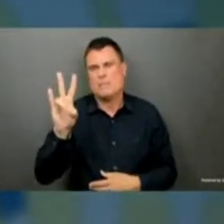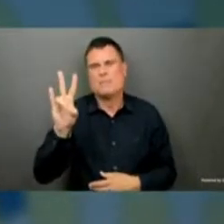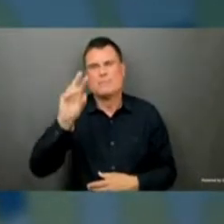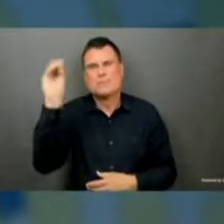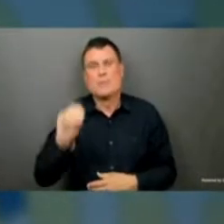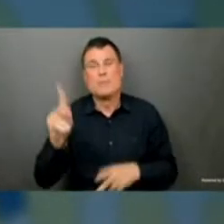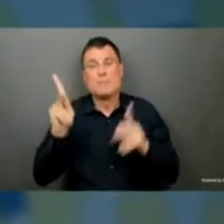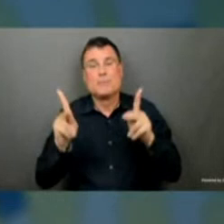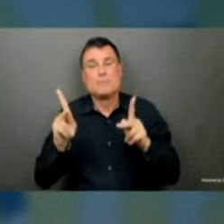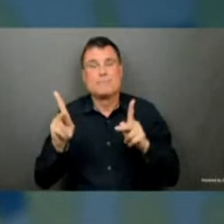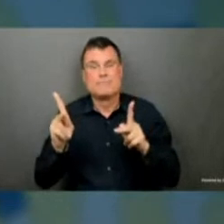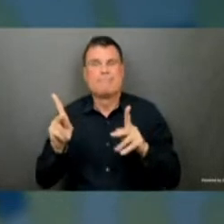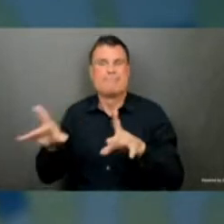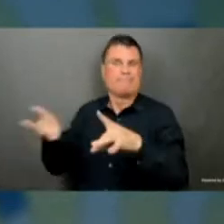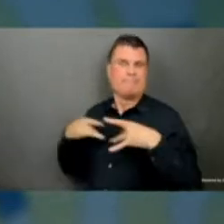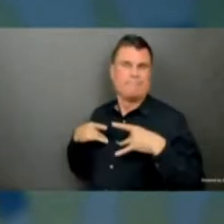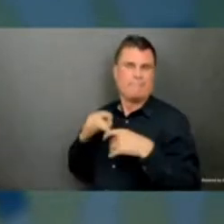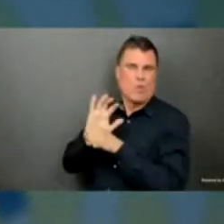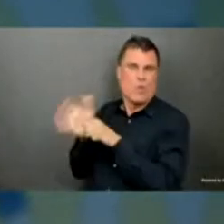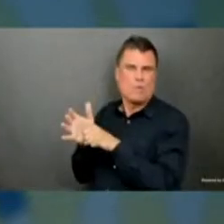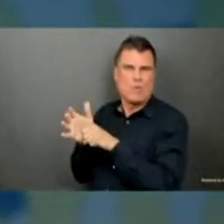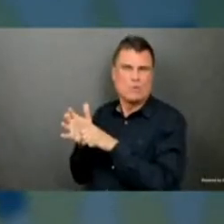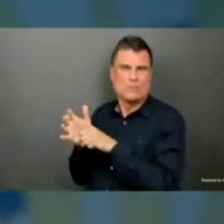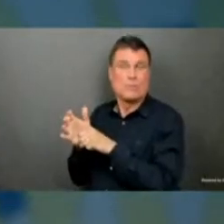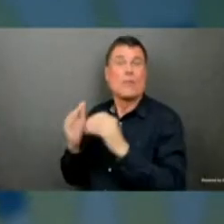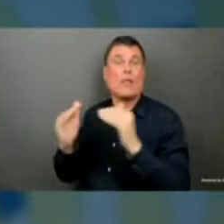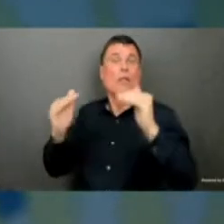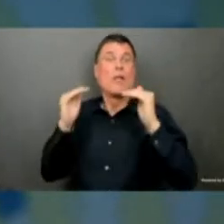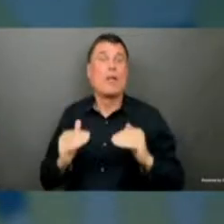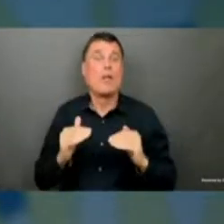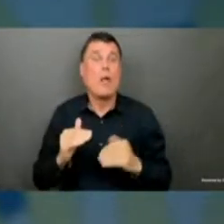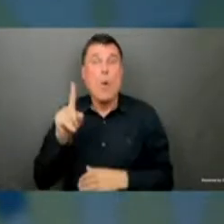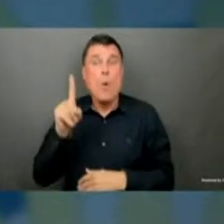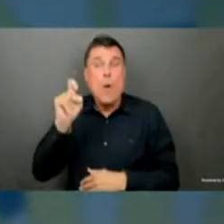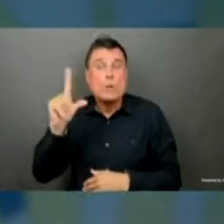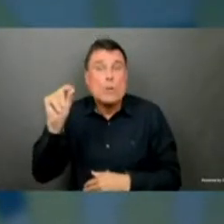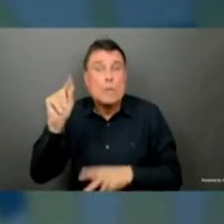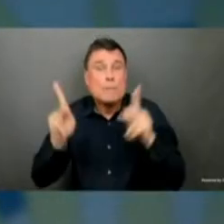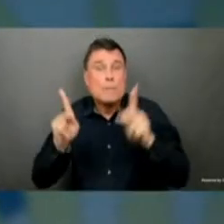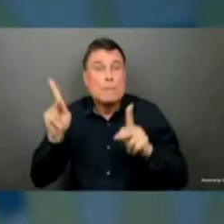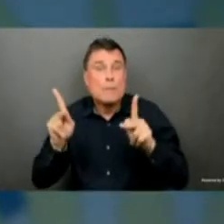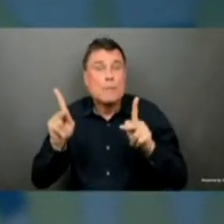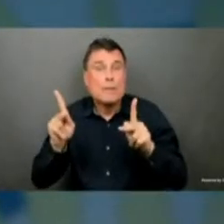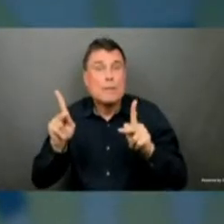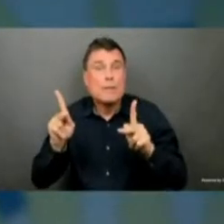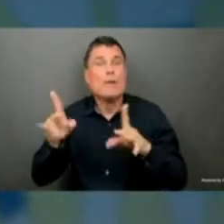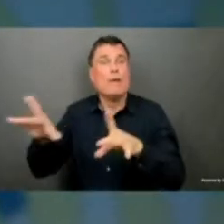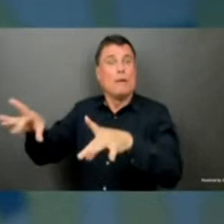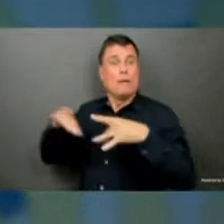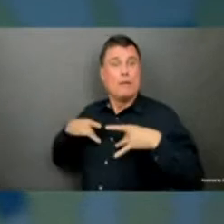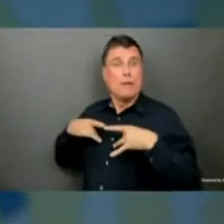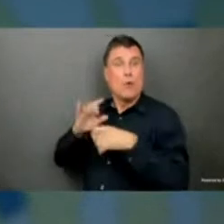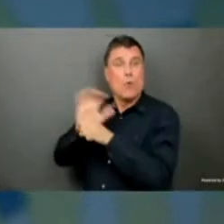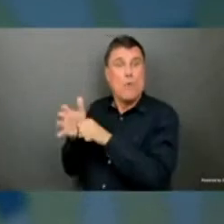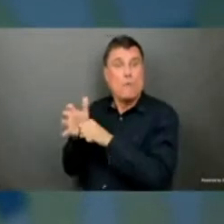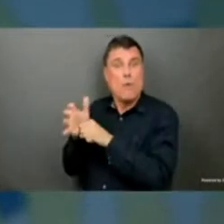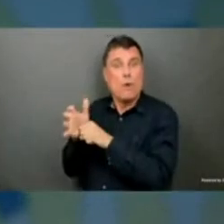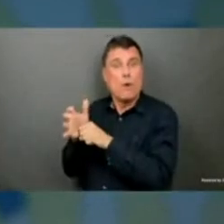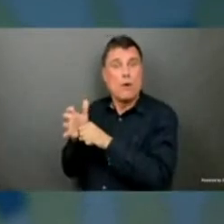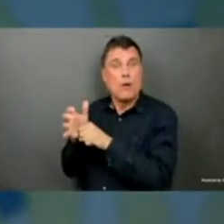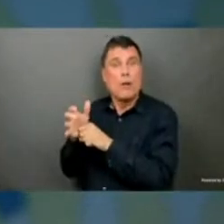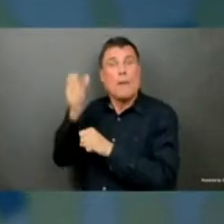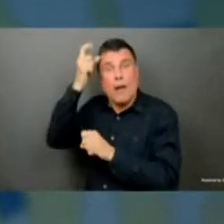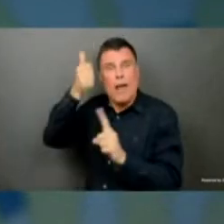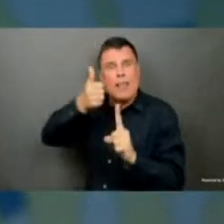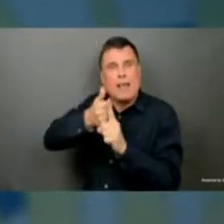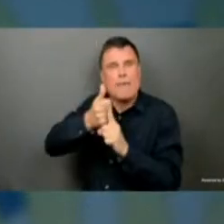have had 2 doses and have been infected with COVID-19. 主要是打了第一针3个礼拜之